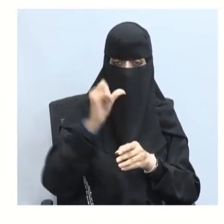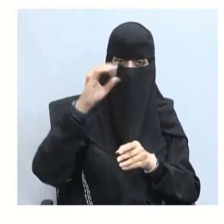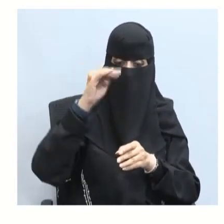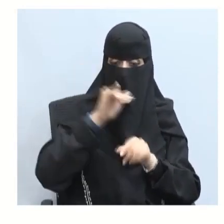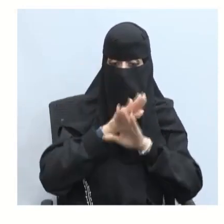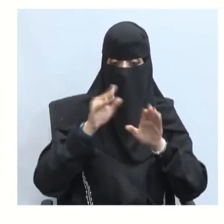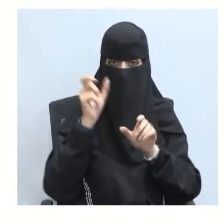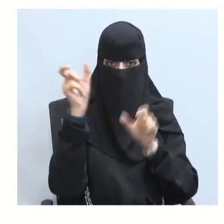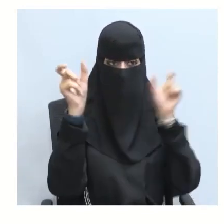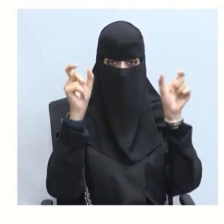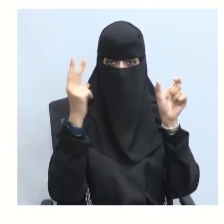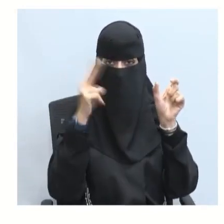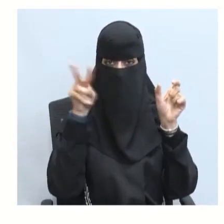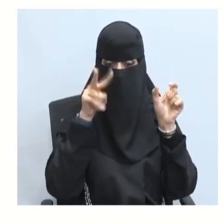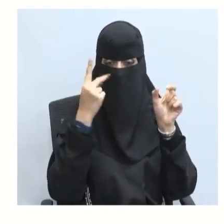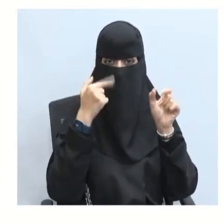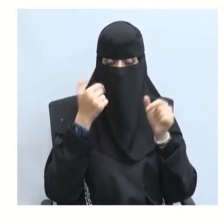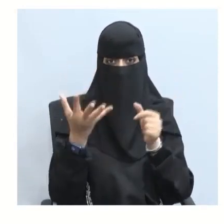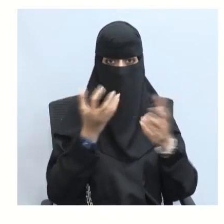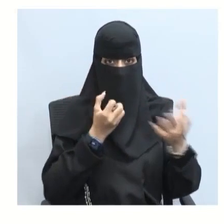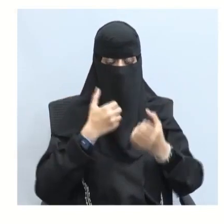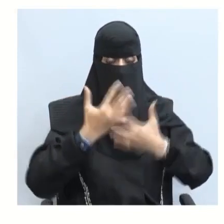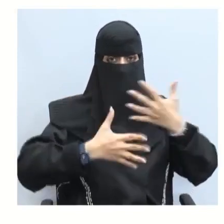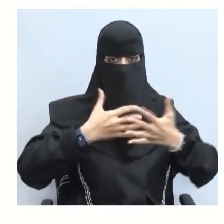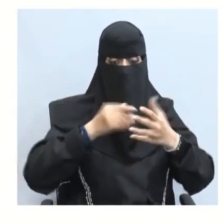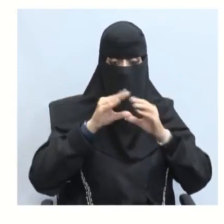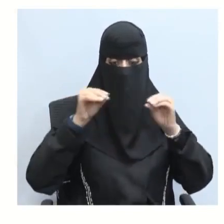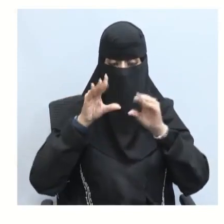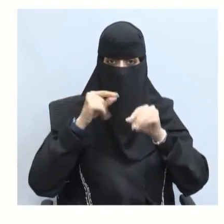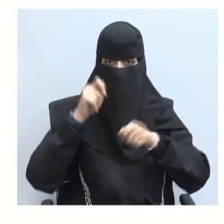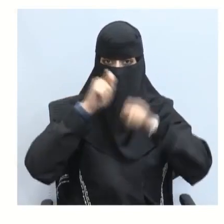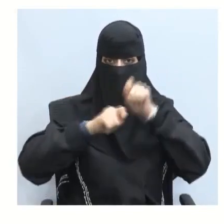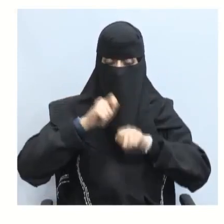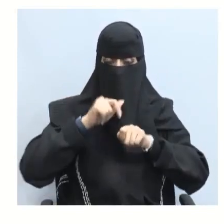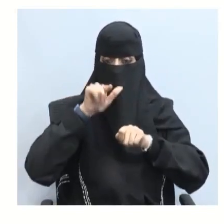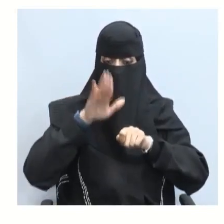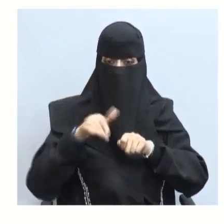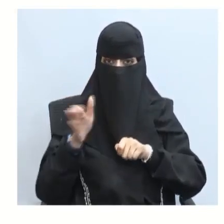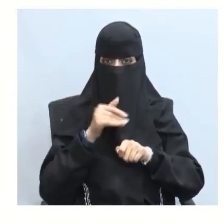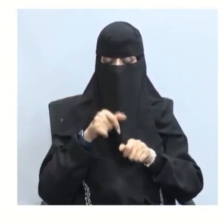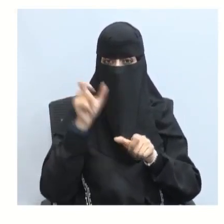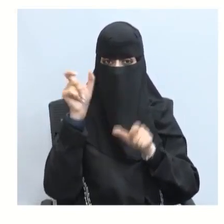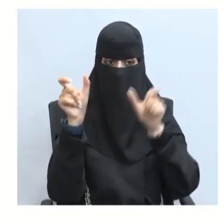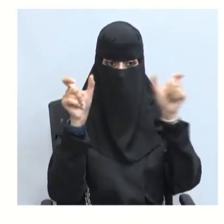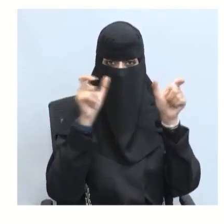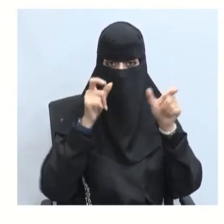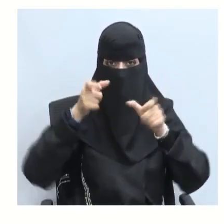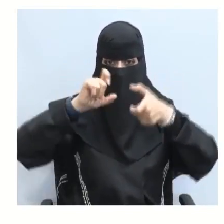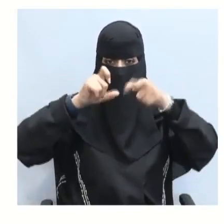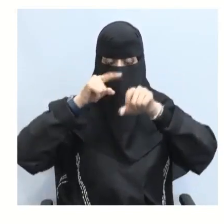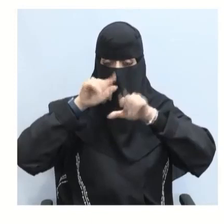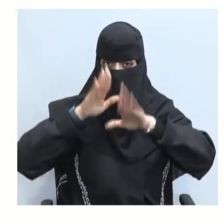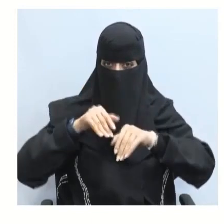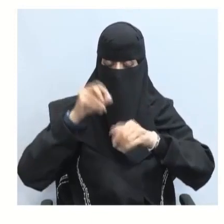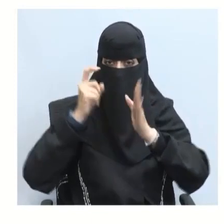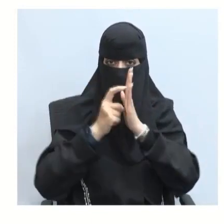فقط وتعد مصدر للطاقه والمواد الخام اذا هذه هي استخداماتها اذا هي مركبات عضويه تحتوي على